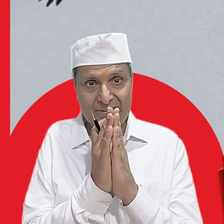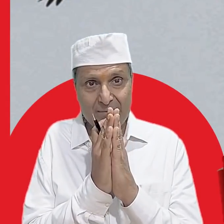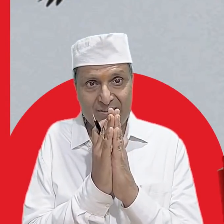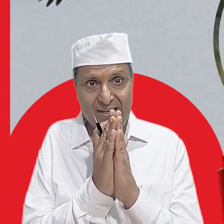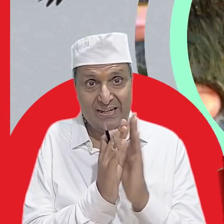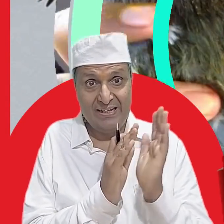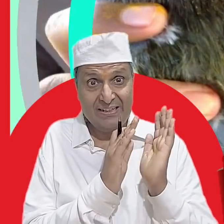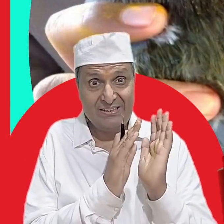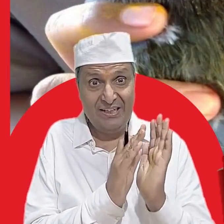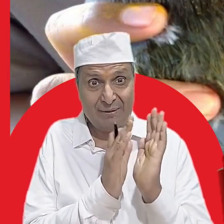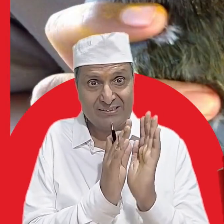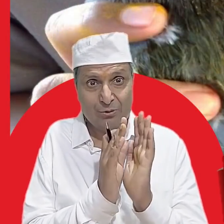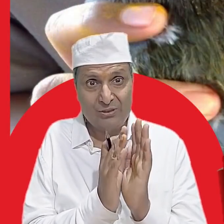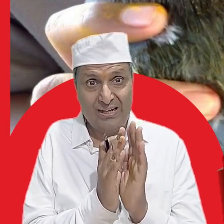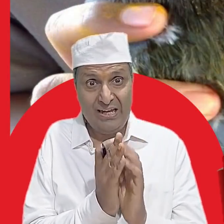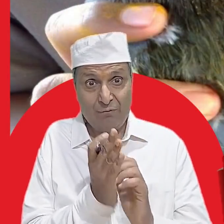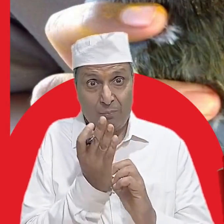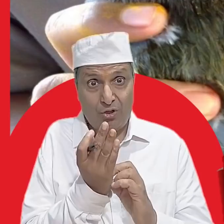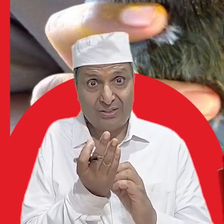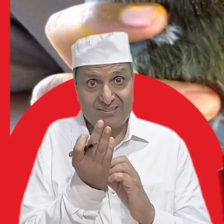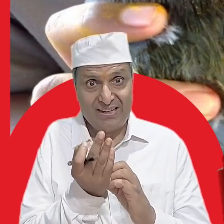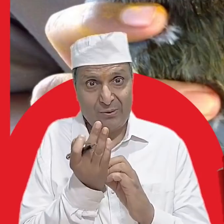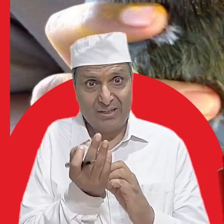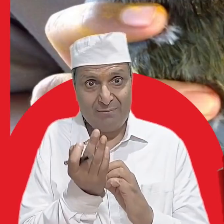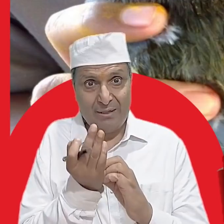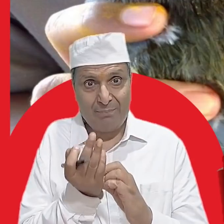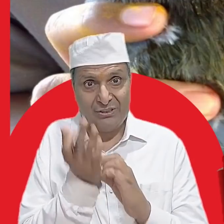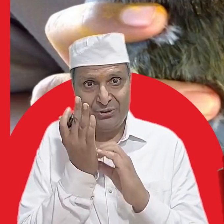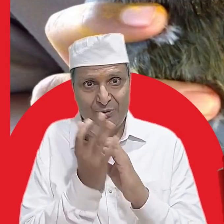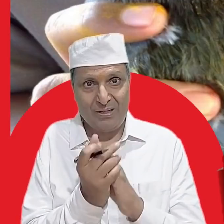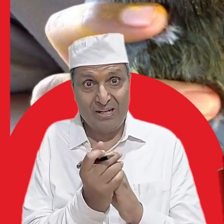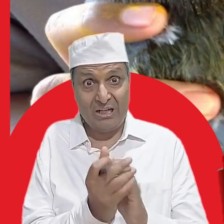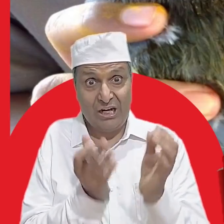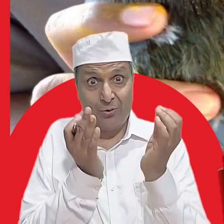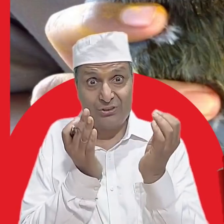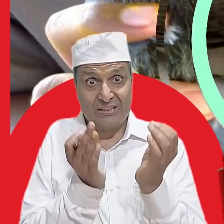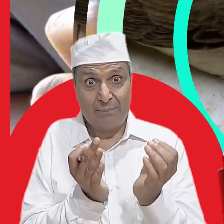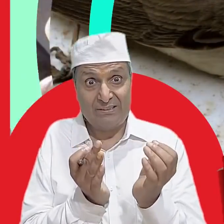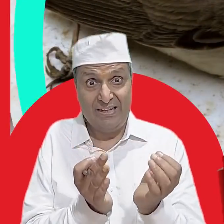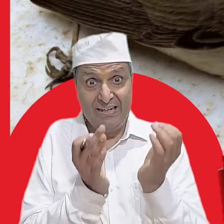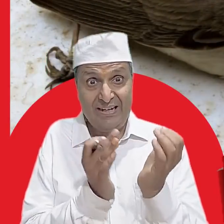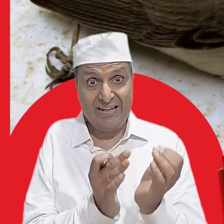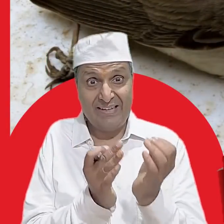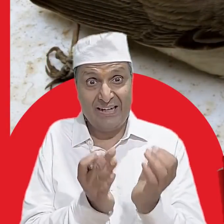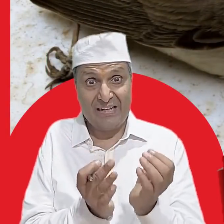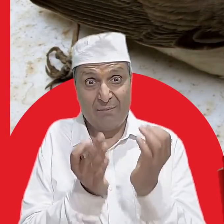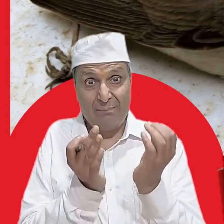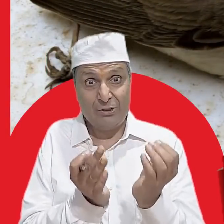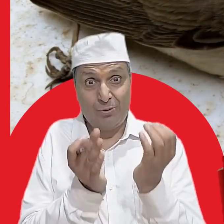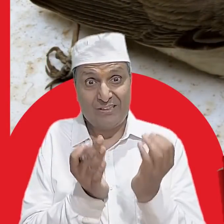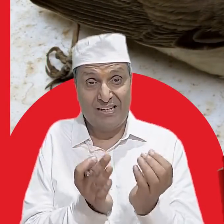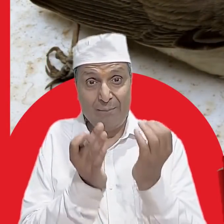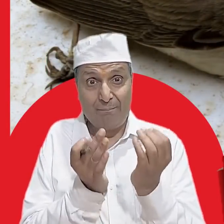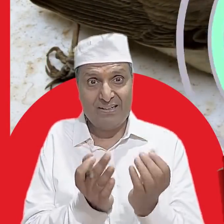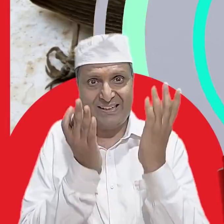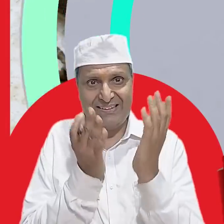कृपया पतंग मत चढ़ाएं, ये चीनी मांझा जो होता है वो मौत का साया होता है हमारे पक्षियों के ऊपर, हजारों से ज्यादा पक्षी एक दिन के अंदर हमारे मांझों